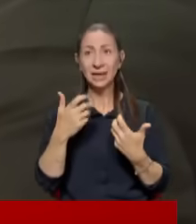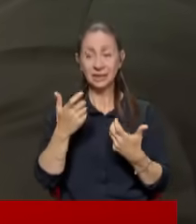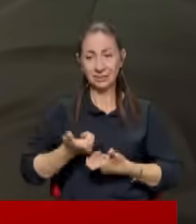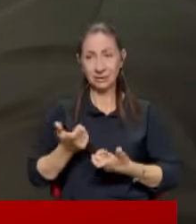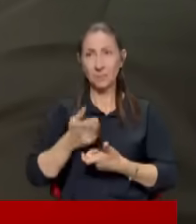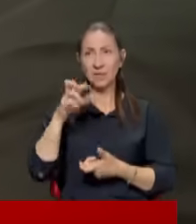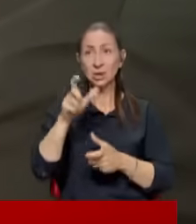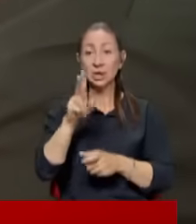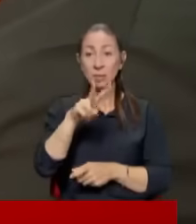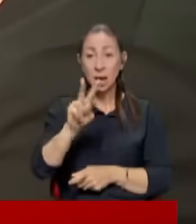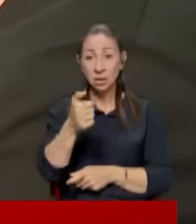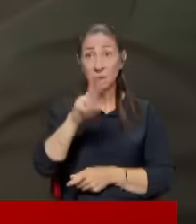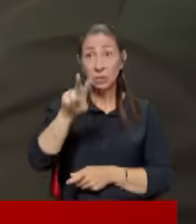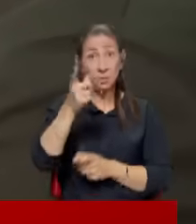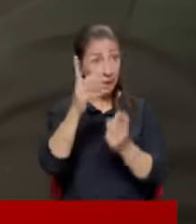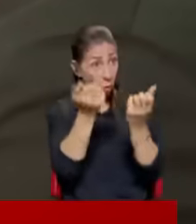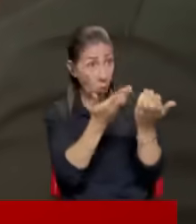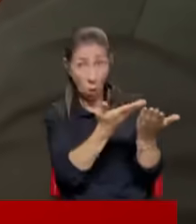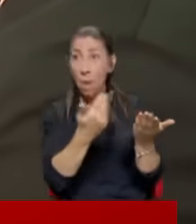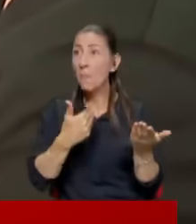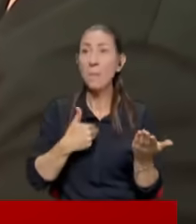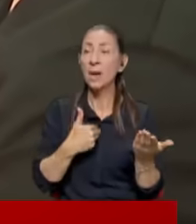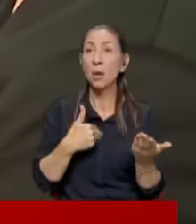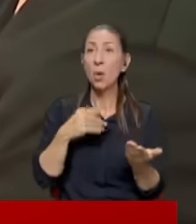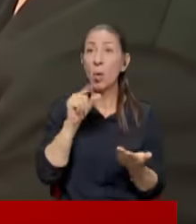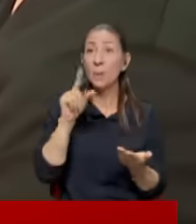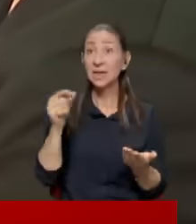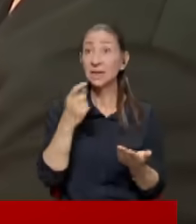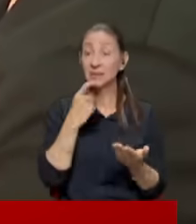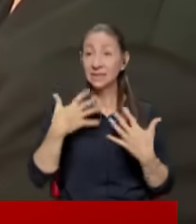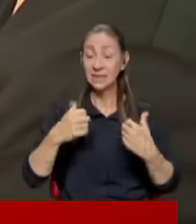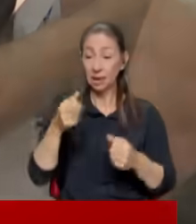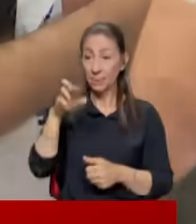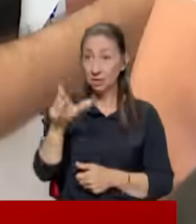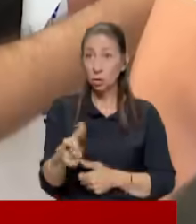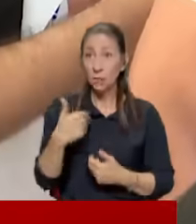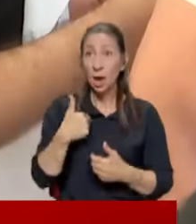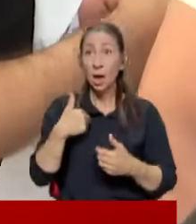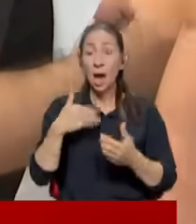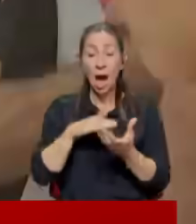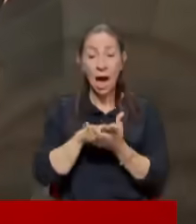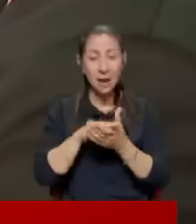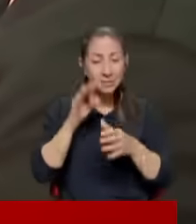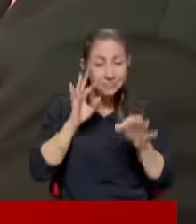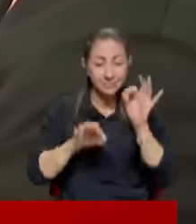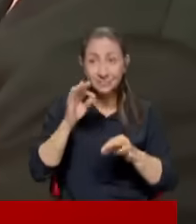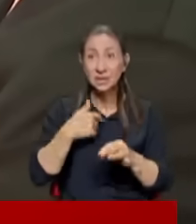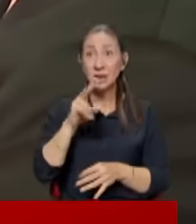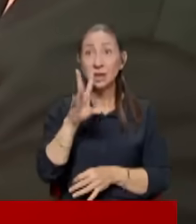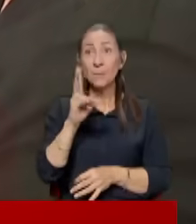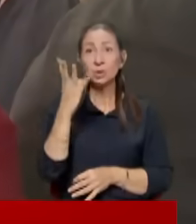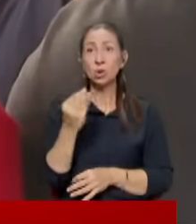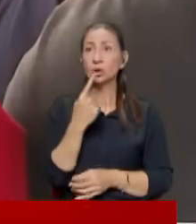personeli 26-27 bin alıyorsa ben 11 yıllık sağlık personeliyim, ortoped teknikeriyim. 25 bin